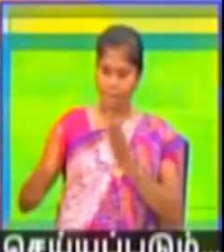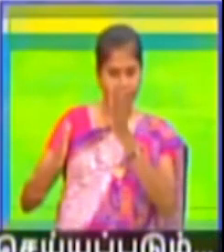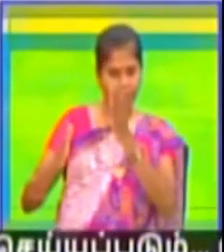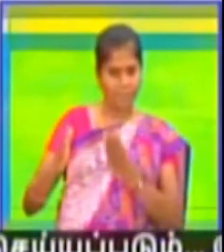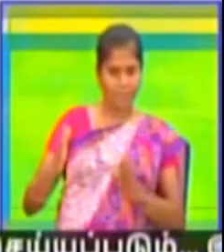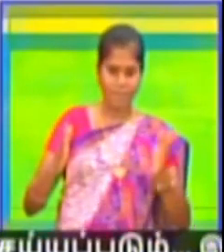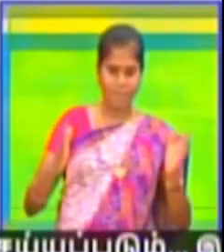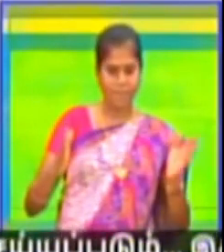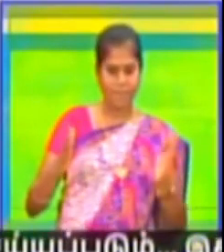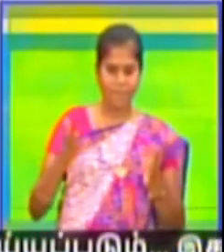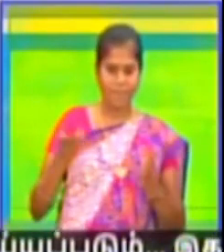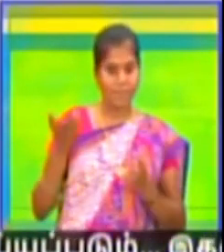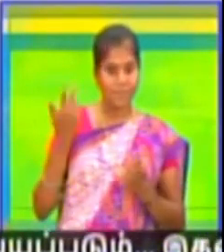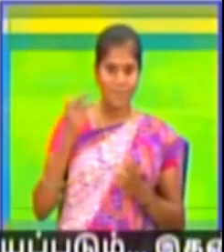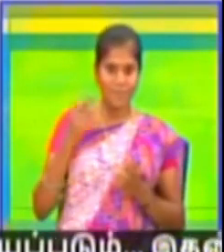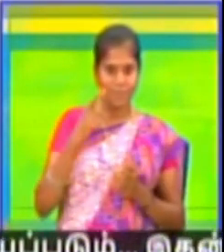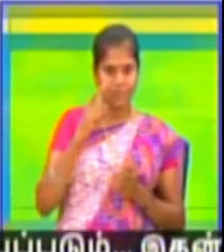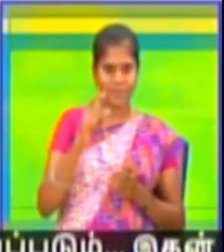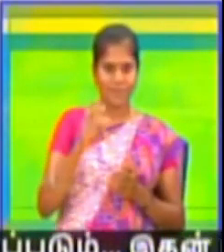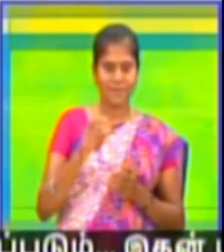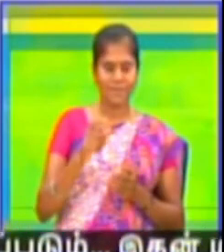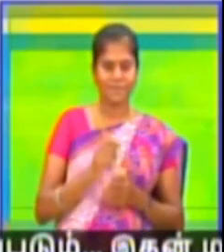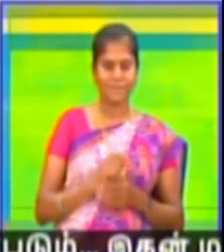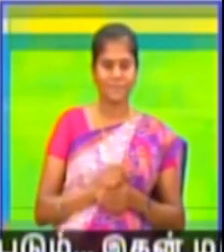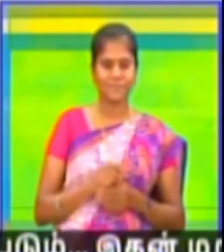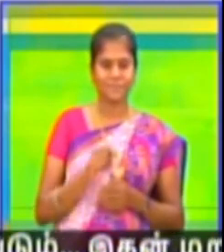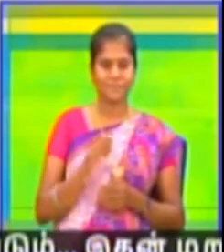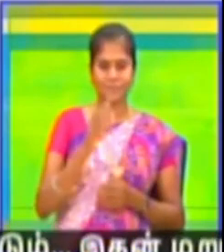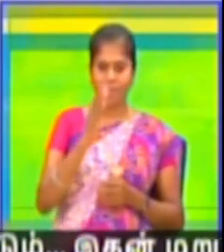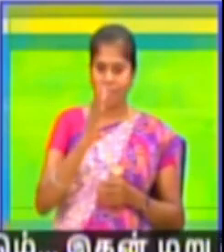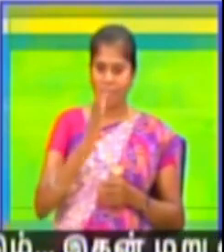அரைக்கோளம். இந்த வட அரைக்கோளத்தில்